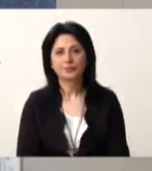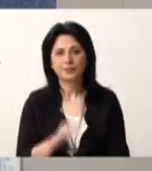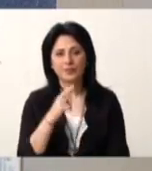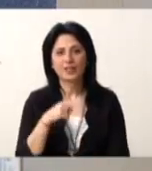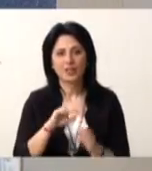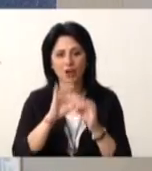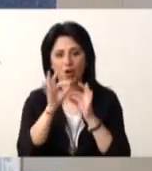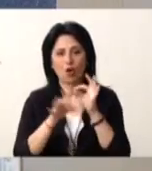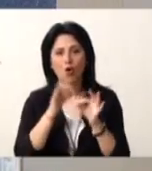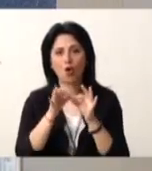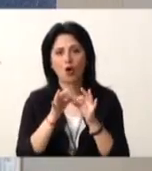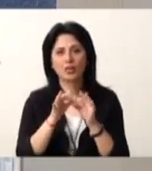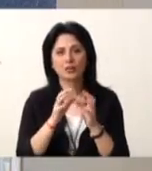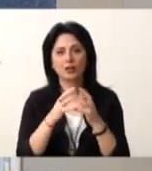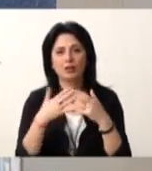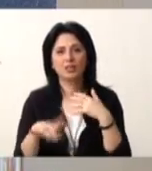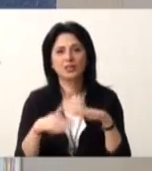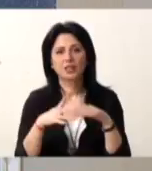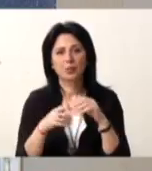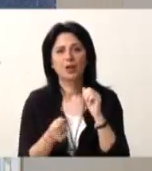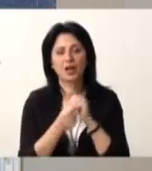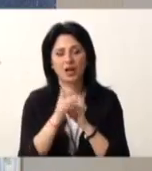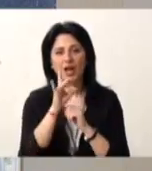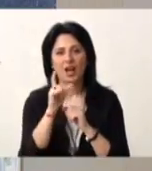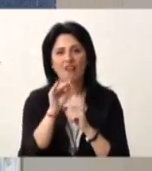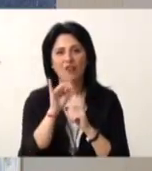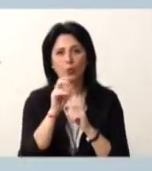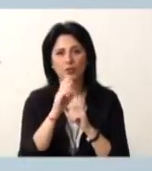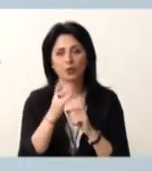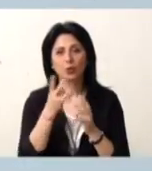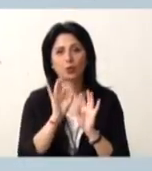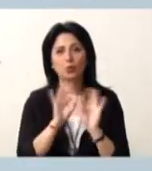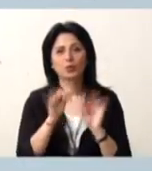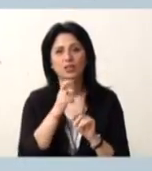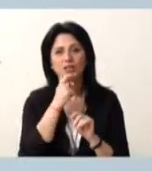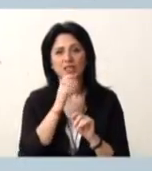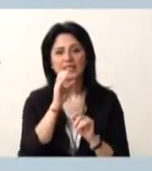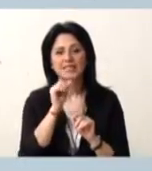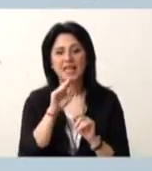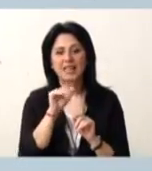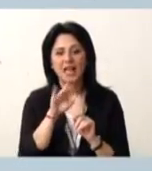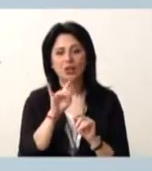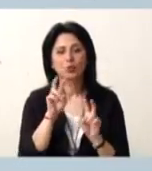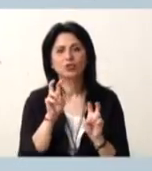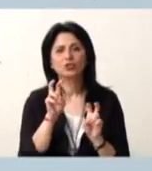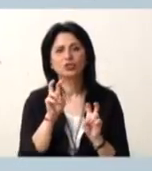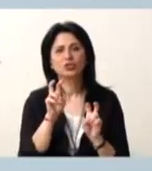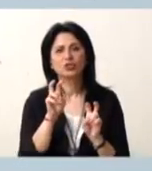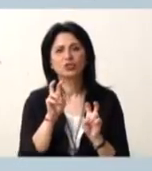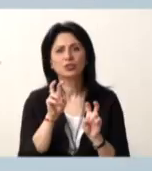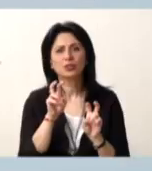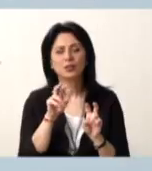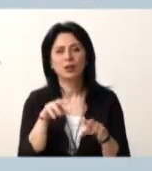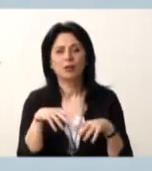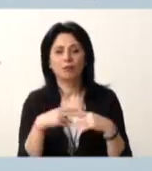სფინქტერის, ამ რგოლის კიდევ უფრო მოდუნებას და იწვევს რეფლუქსის კარ. ანუ ჩვენ დაუთხრათ მაყურება სედატიური რას ნიშნავს? ანუ